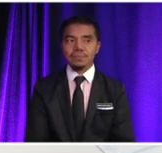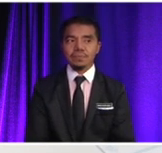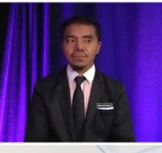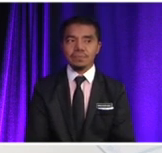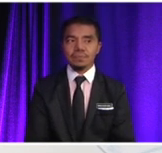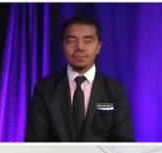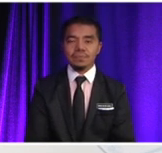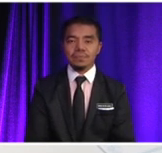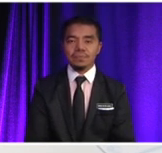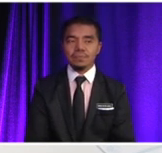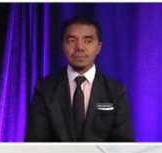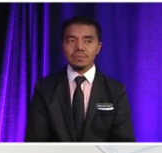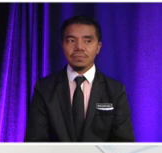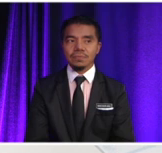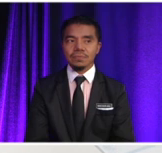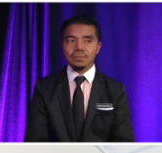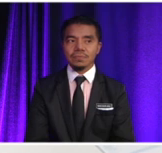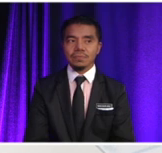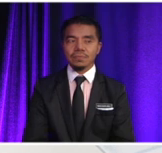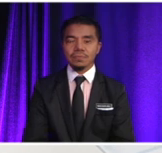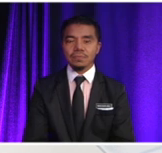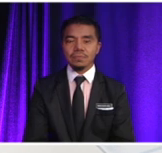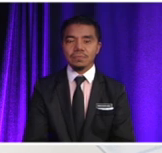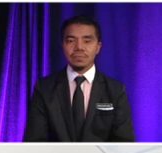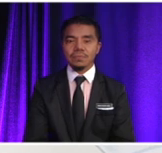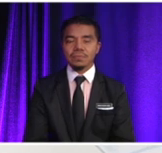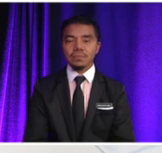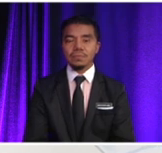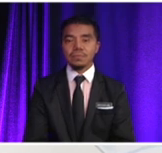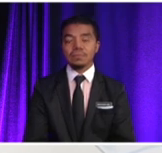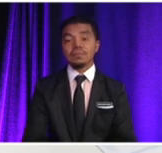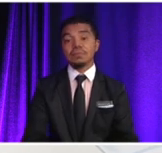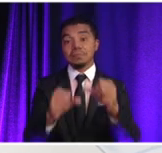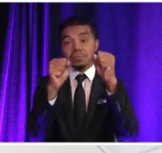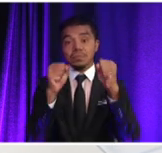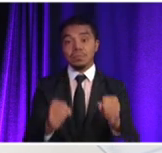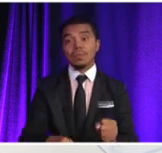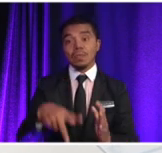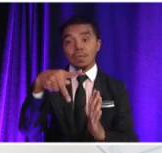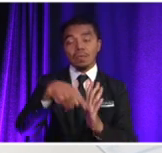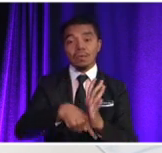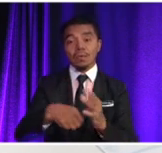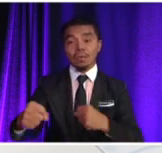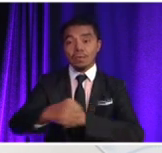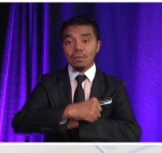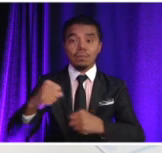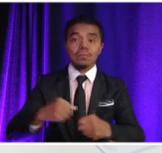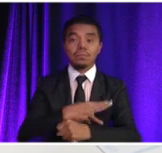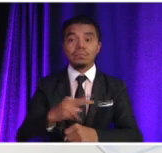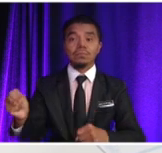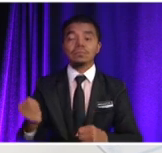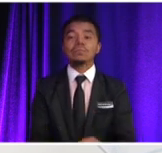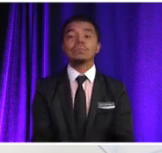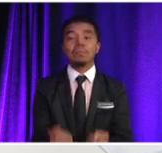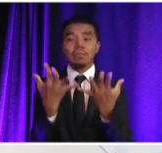membutuhkan peluang pekerjaan yang banyak meningkatkan pelaporan dari luar